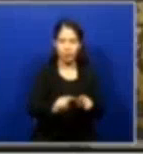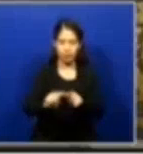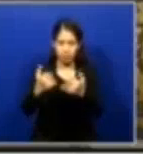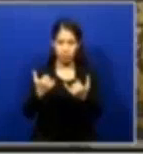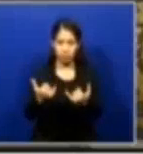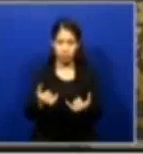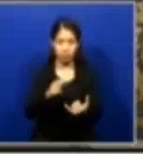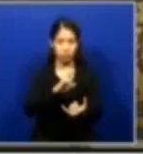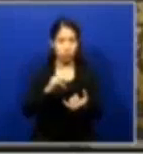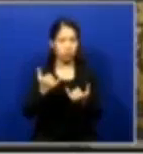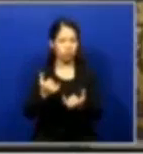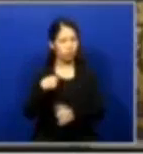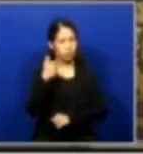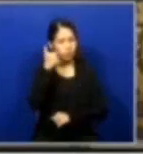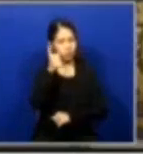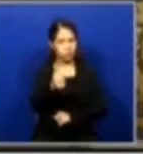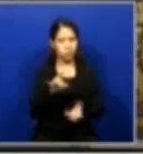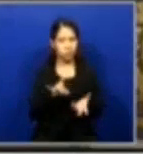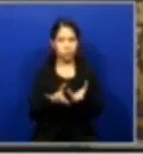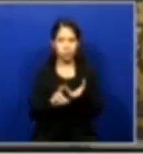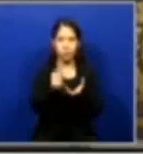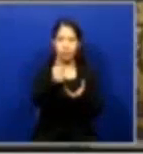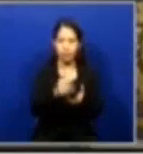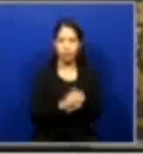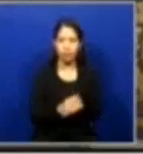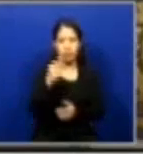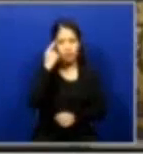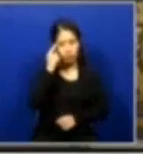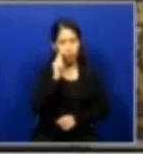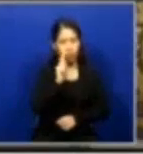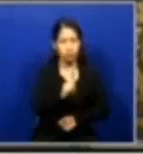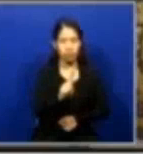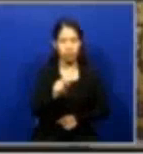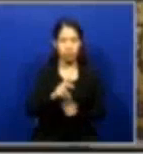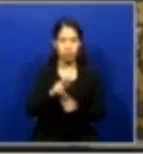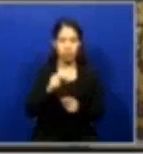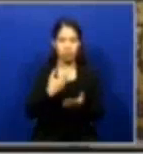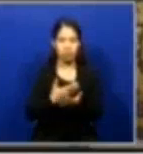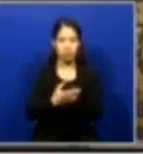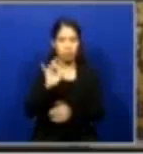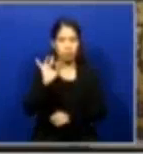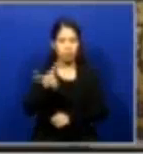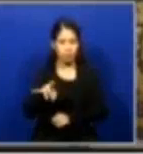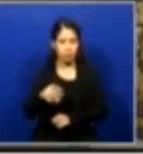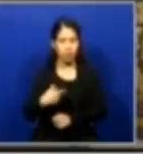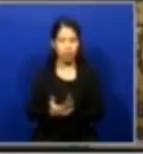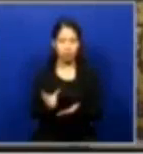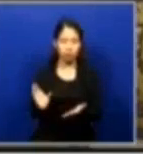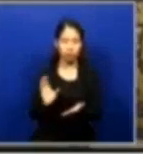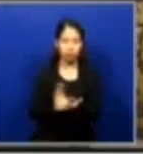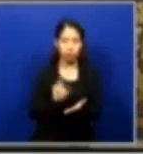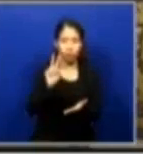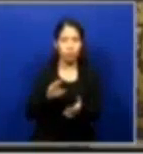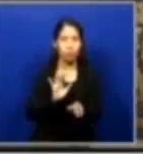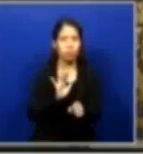ปุ๋ยนี้จะมีคุณภาพสูงมากอย่างน้อยก็ตันละในตลาดเวลานี้ตันละ 8,000 บาทลงทุน 2,000 บาทให้เกษตร